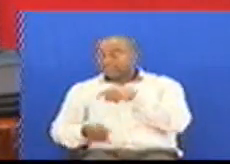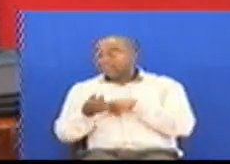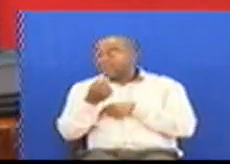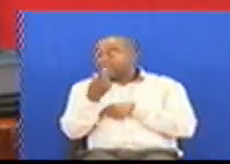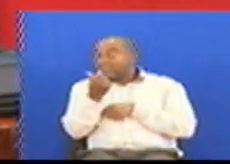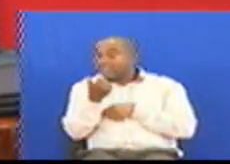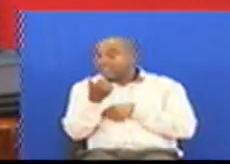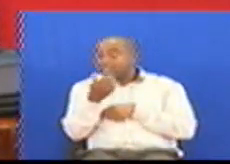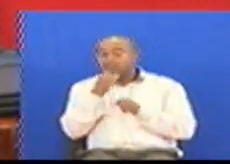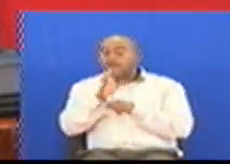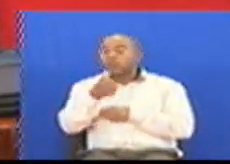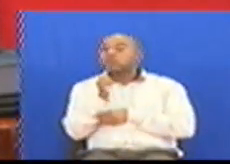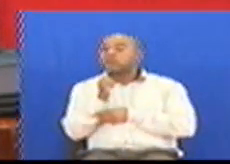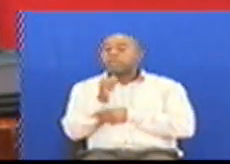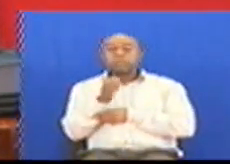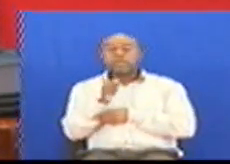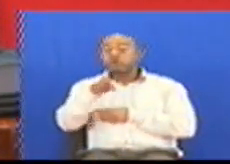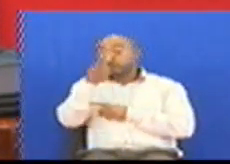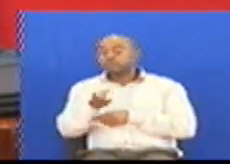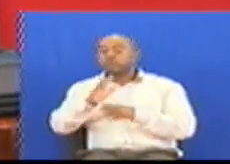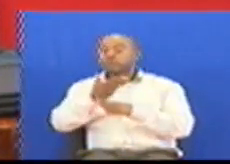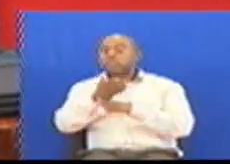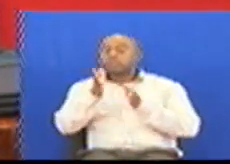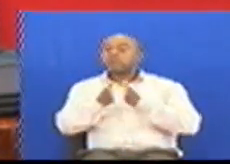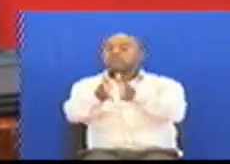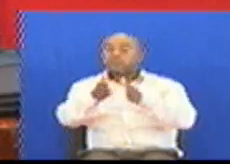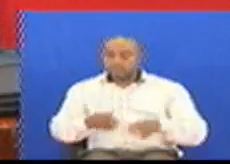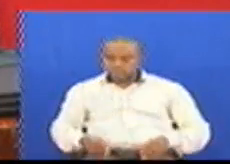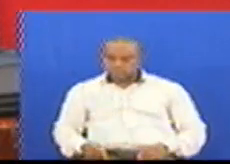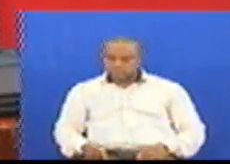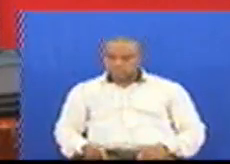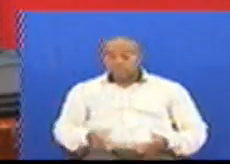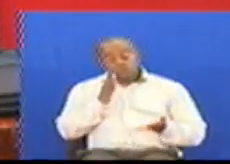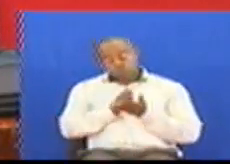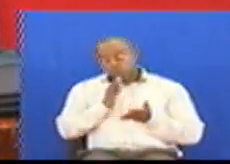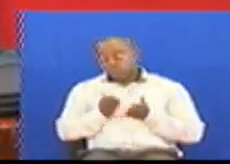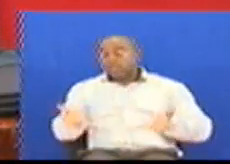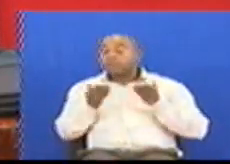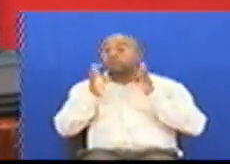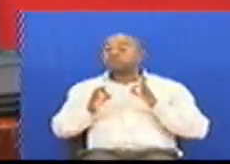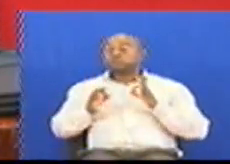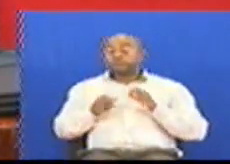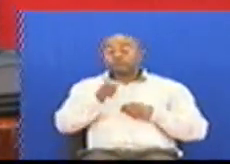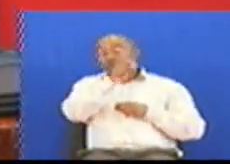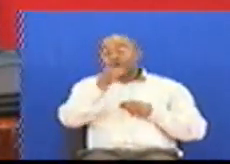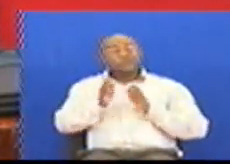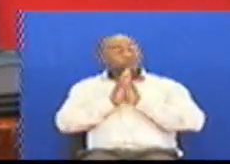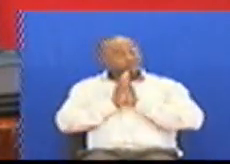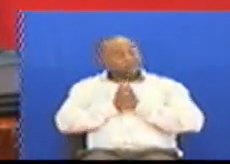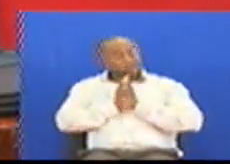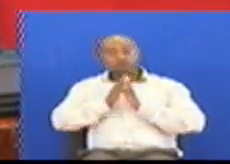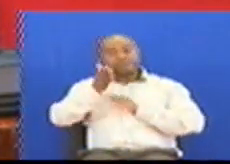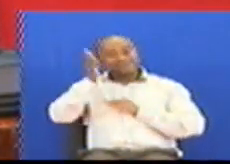ikitolewa, bado barabara hizi hazitafunguliwa. Tulishapata maendeleo mazuri na wananchi wanashukuru sana serikali. Kwa hiyo naomba